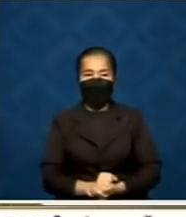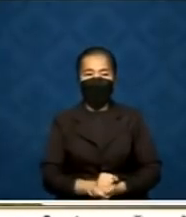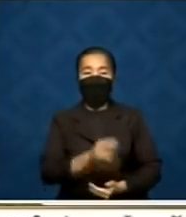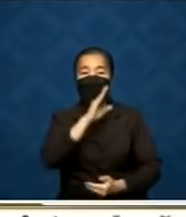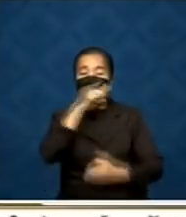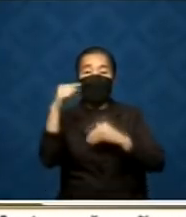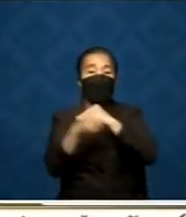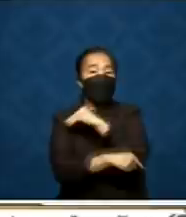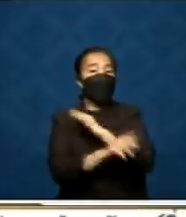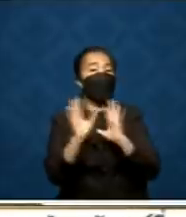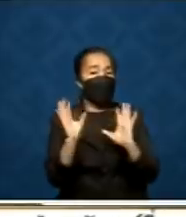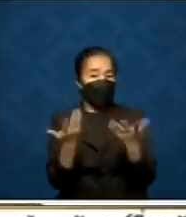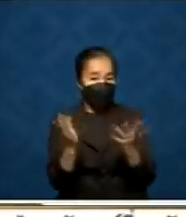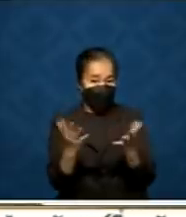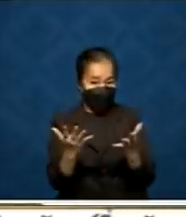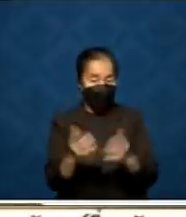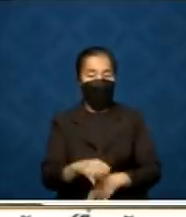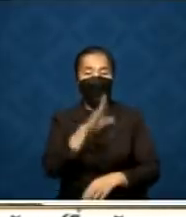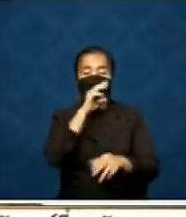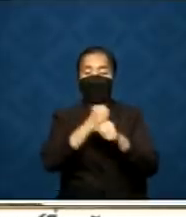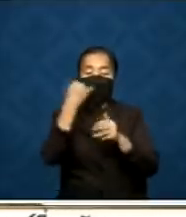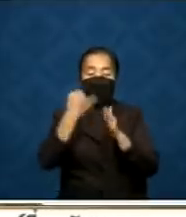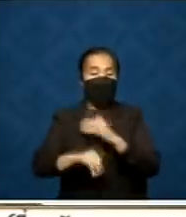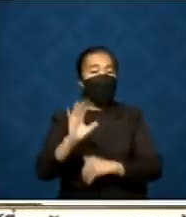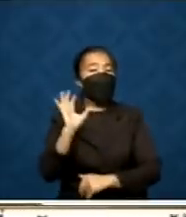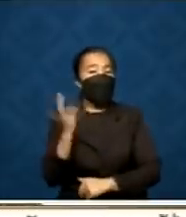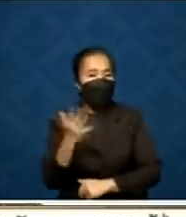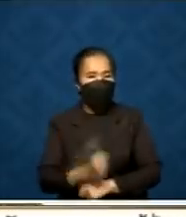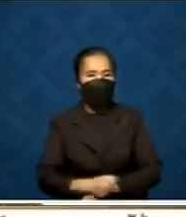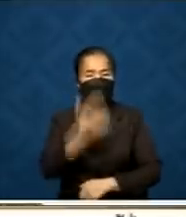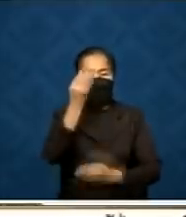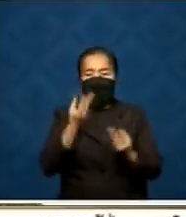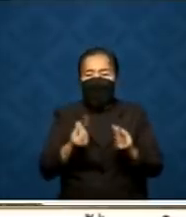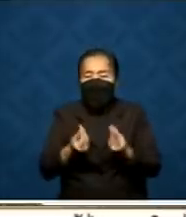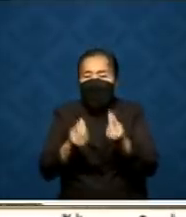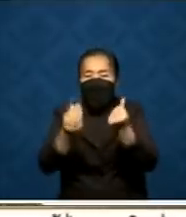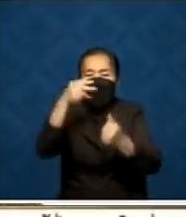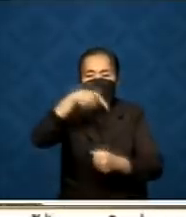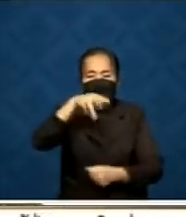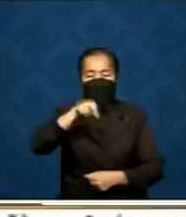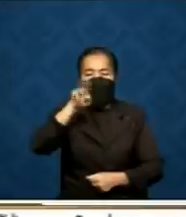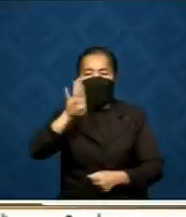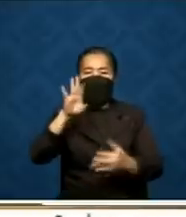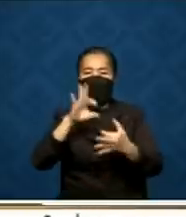ทุจริตแต่ถ้าไม่ทำอะไรผิดดิ้นออกพรบคนที่โทษจะกรรมทำไม